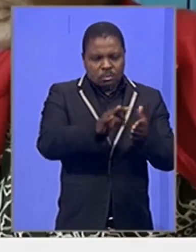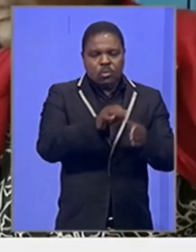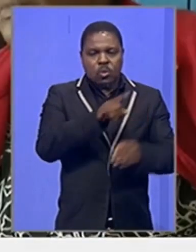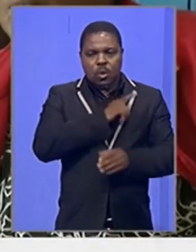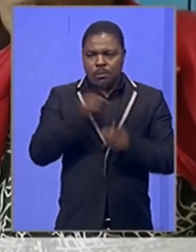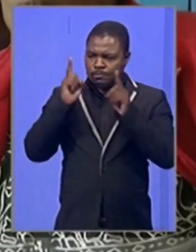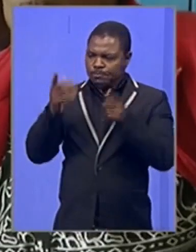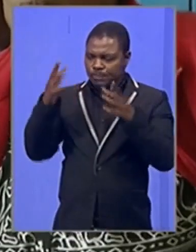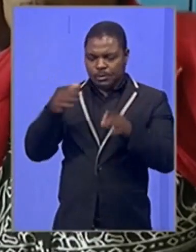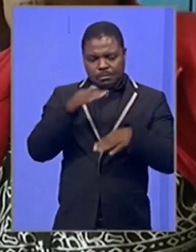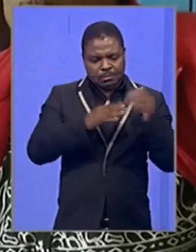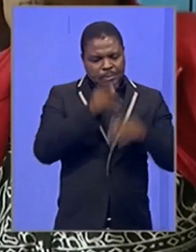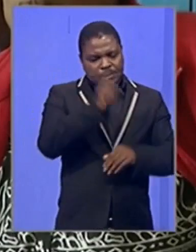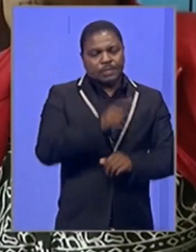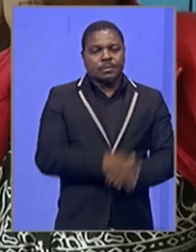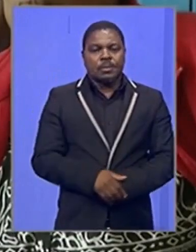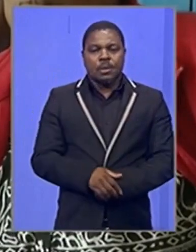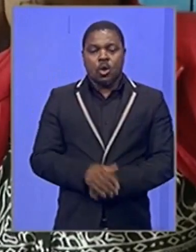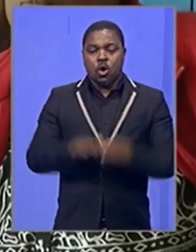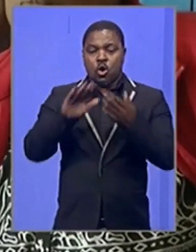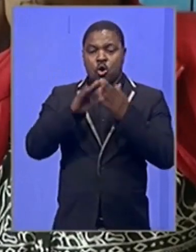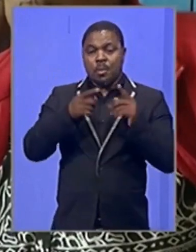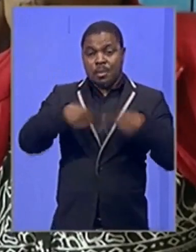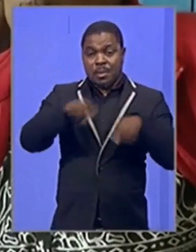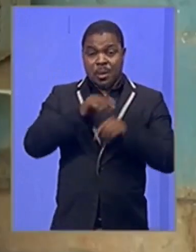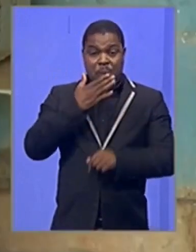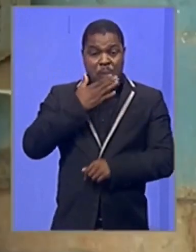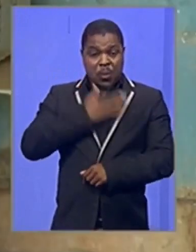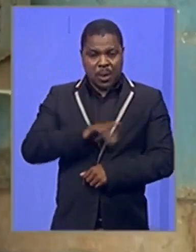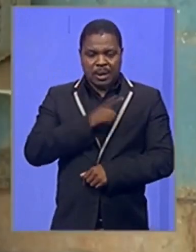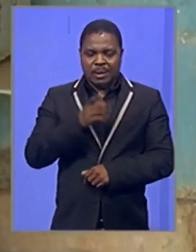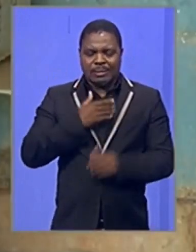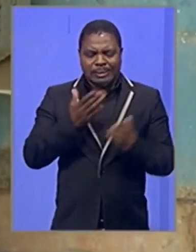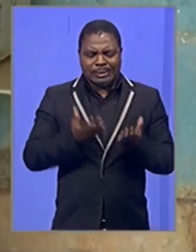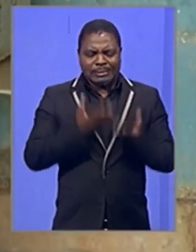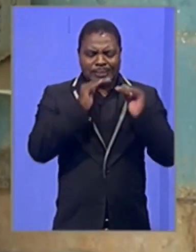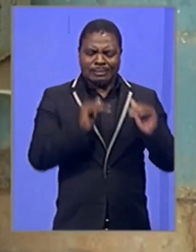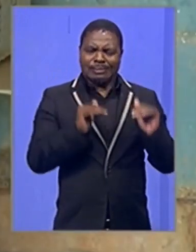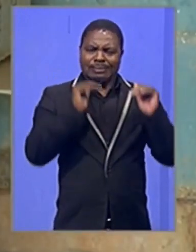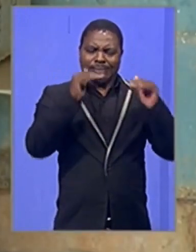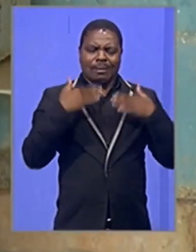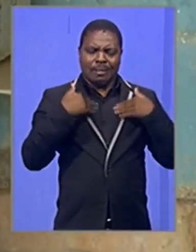lopilwe. Baagi ba re ba batla fela tokafatso ya ditirelo tsa